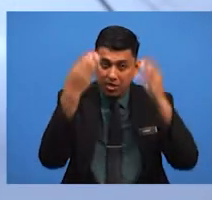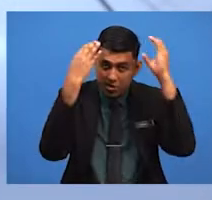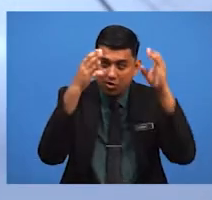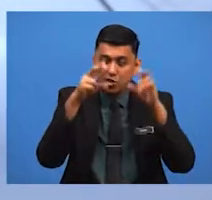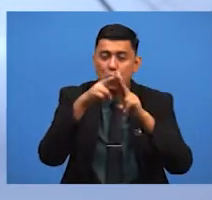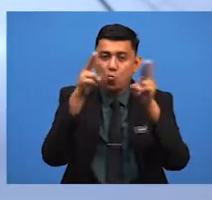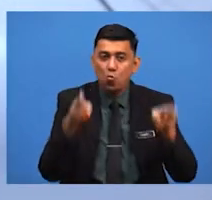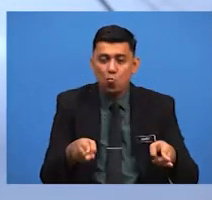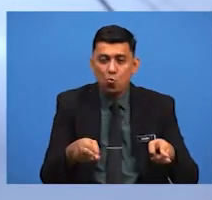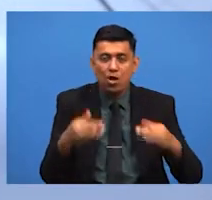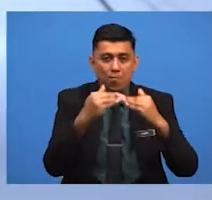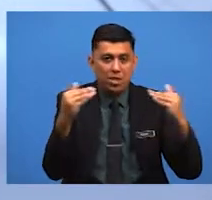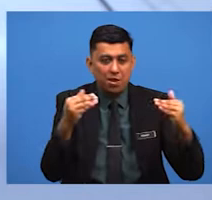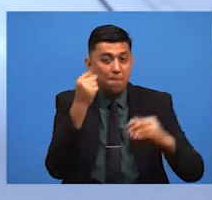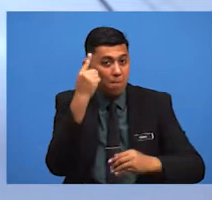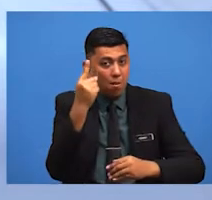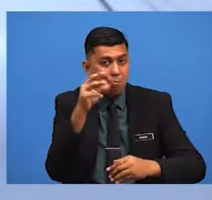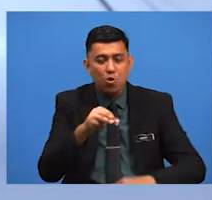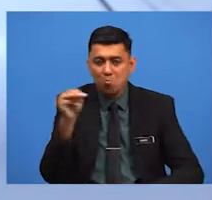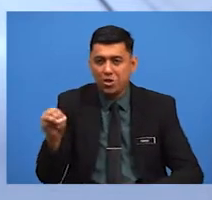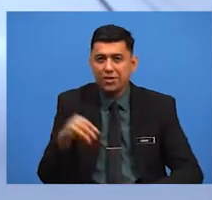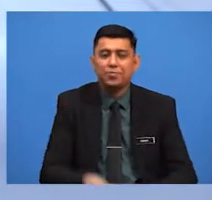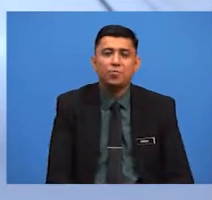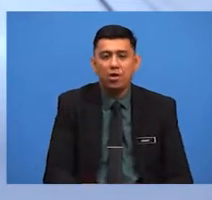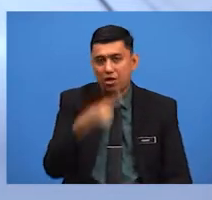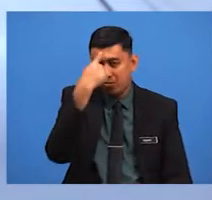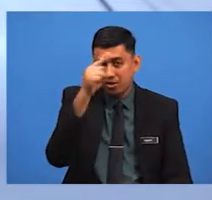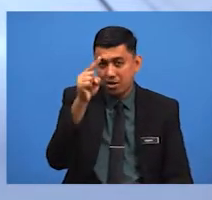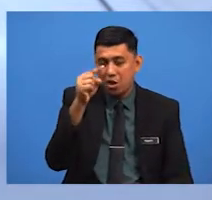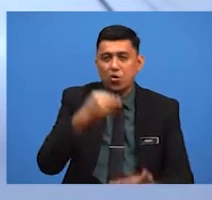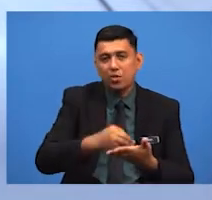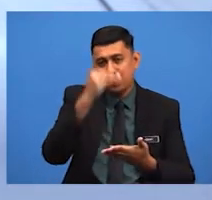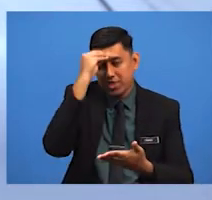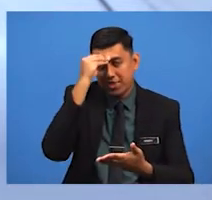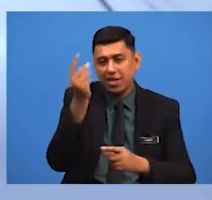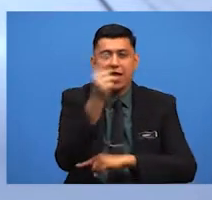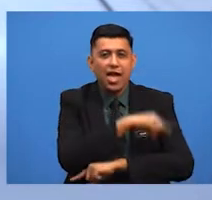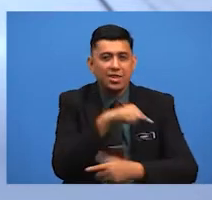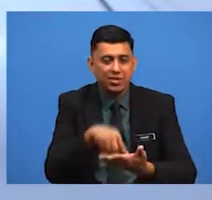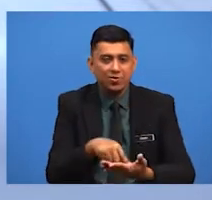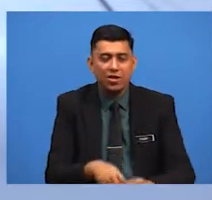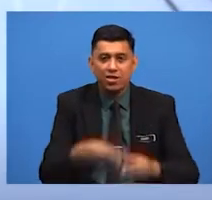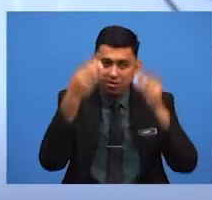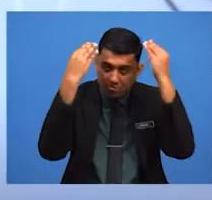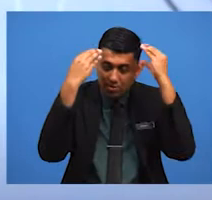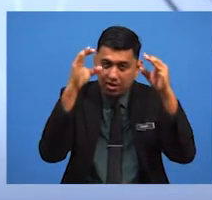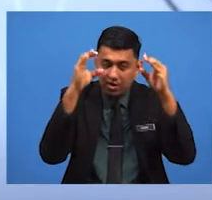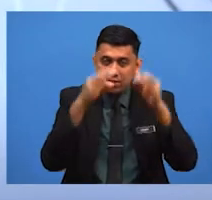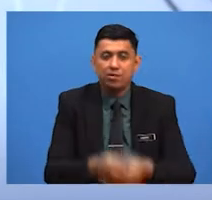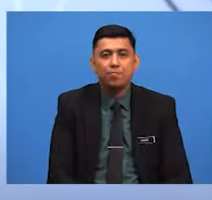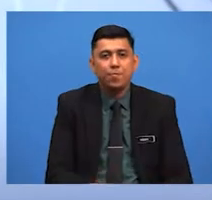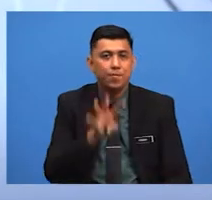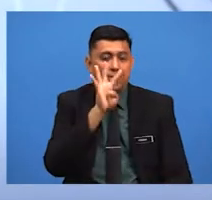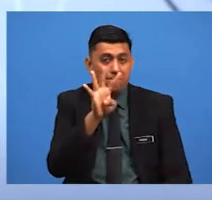Sekarang, cikgu akan menguji tahap pemahaman murid-murid untuk pembelajaran hari ini. Cikgu